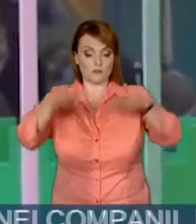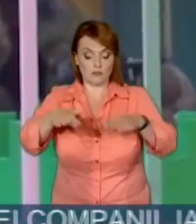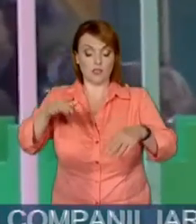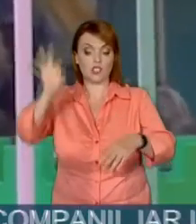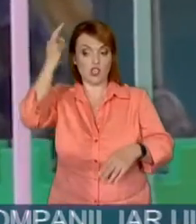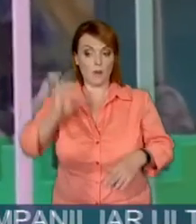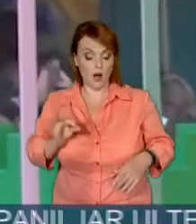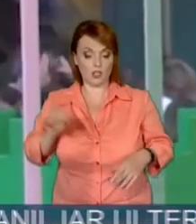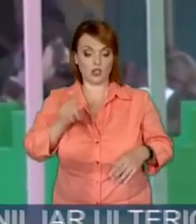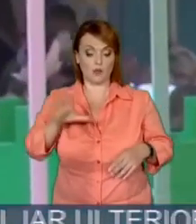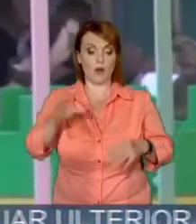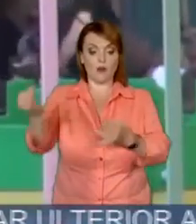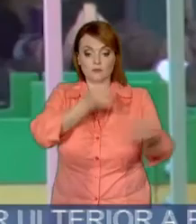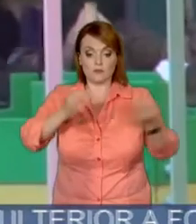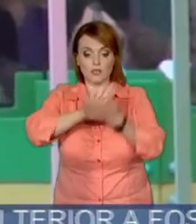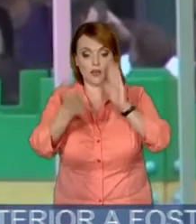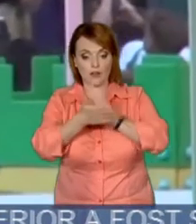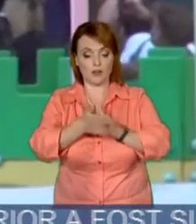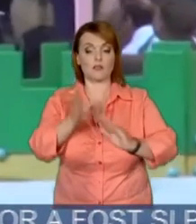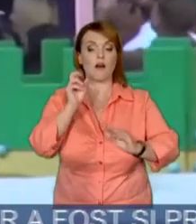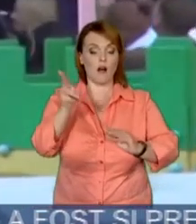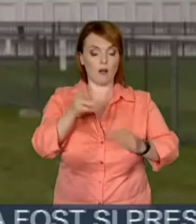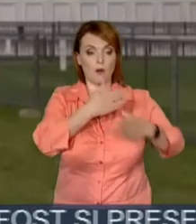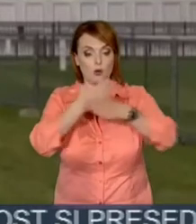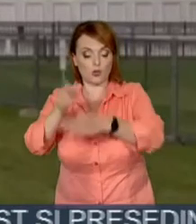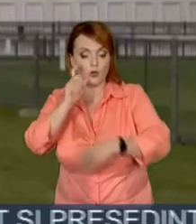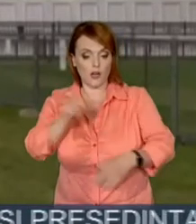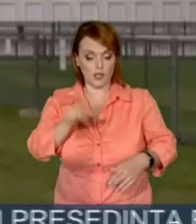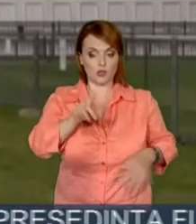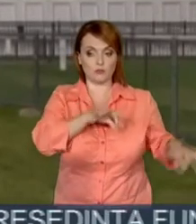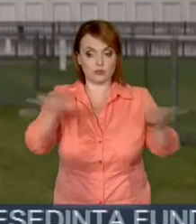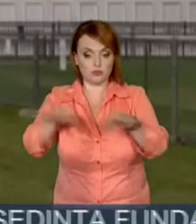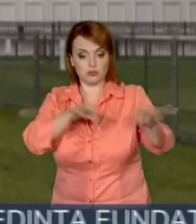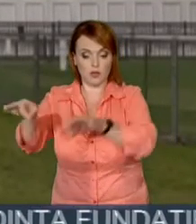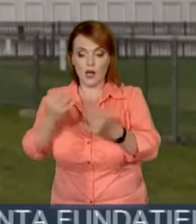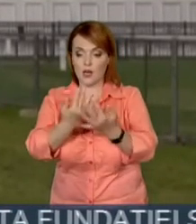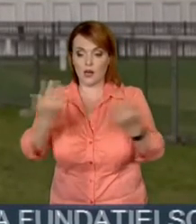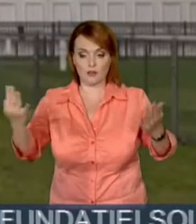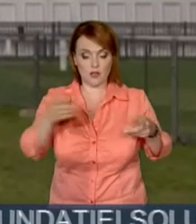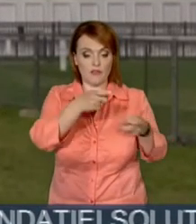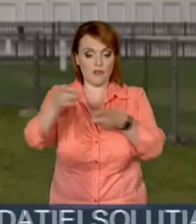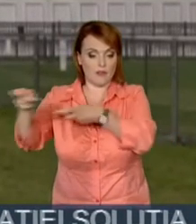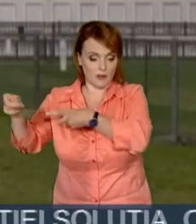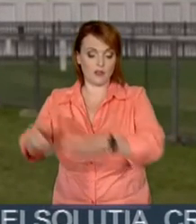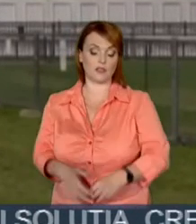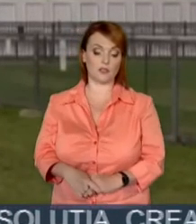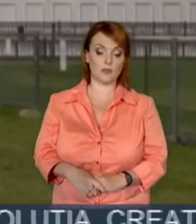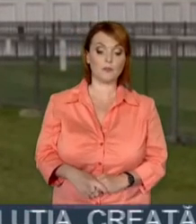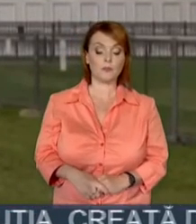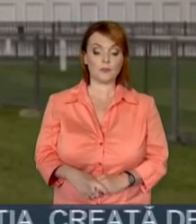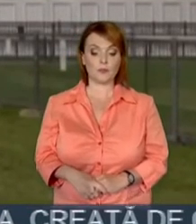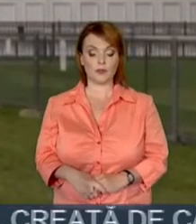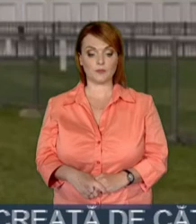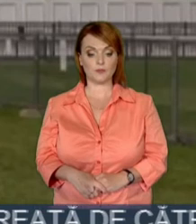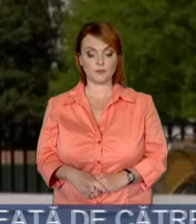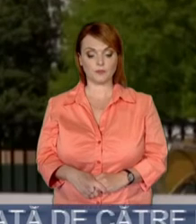pentru a-și coordona livrările de armament către Ucraina, care e implicată de săptămâna trecută în contraofensive ambițioase atât în sudul și